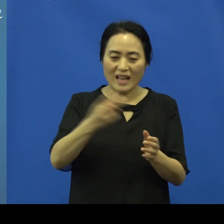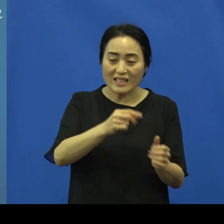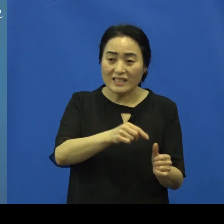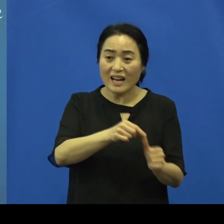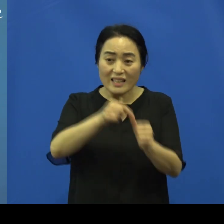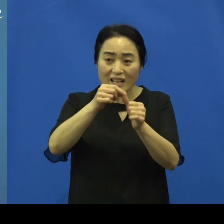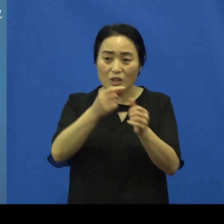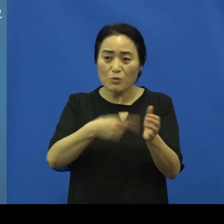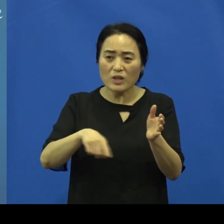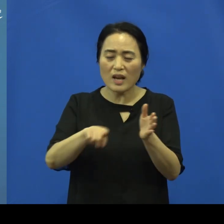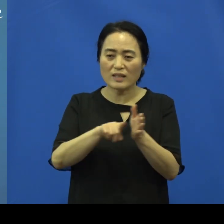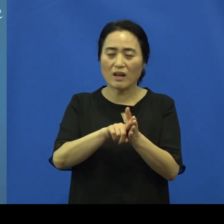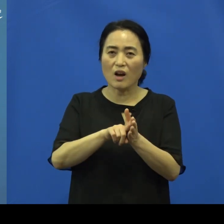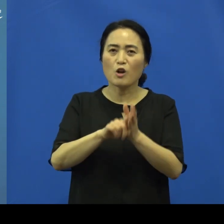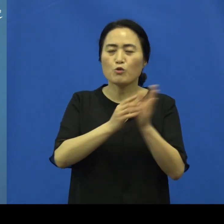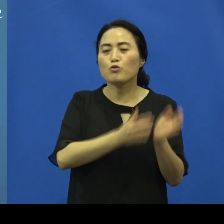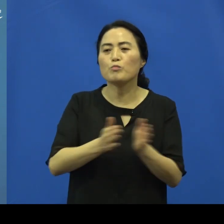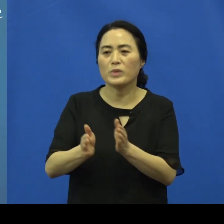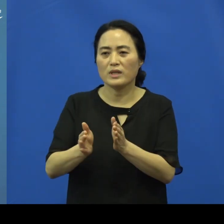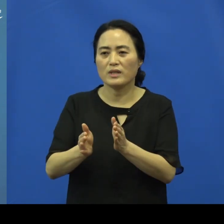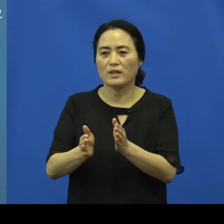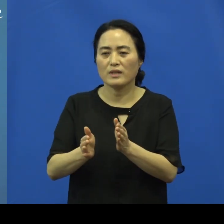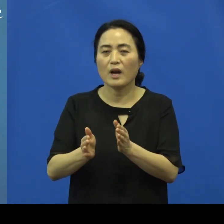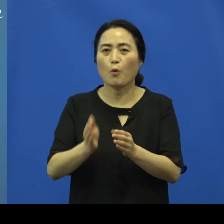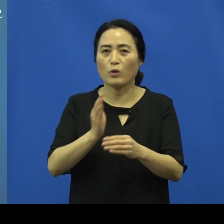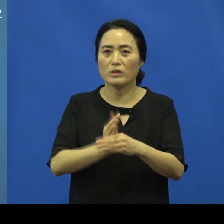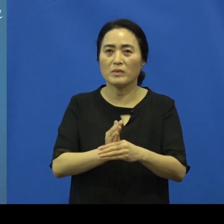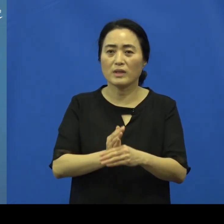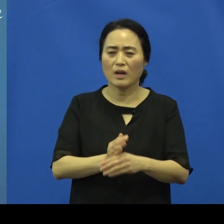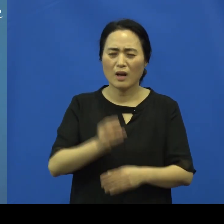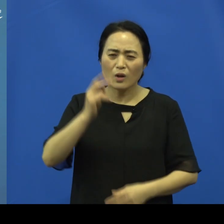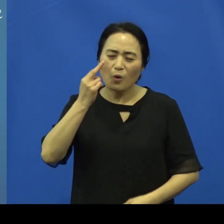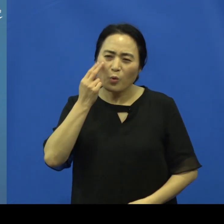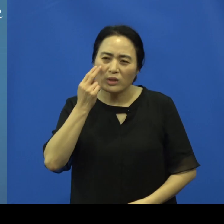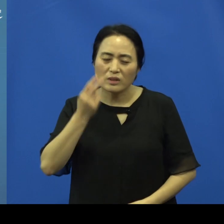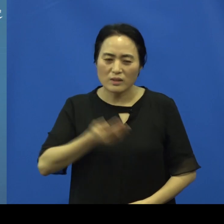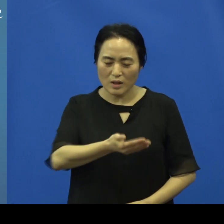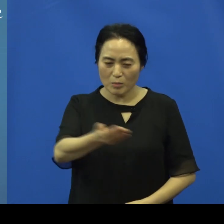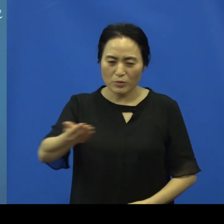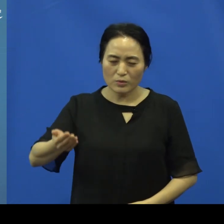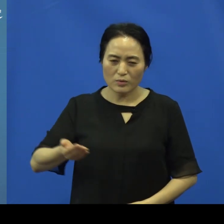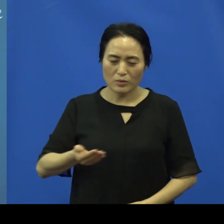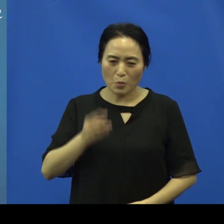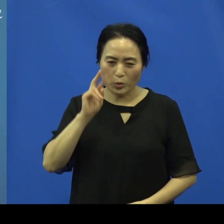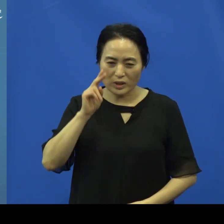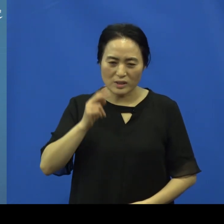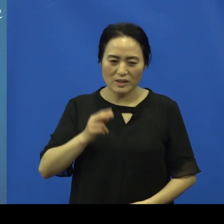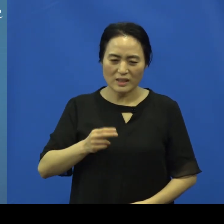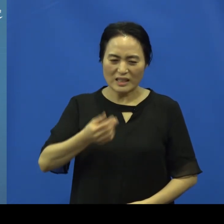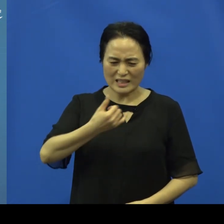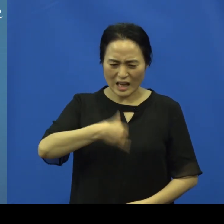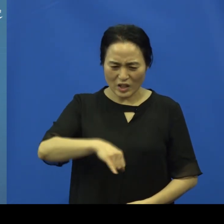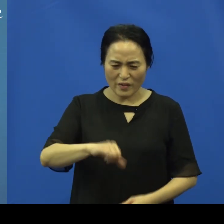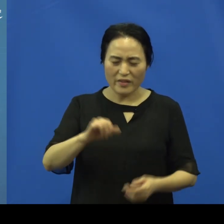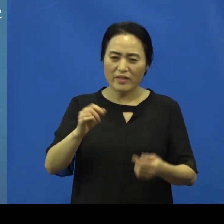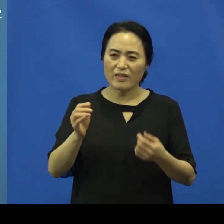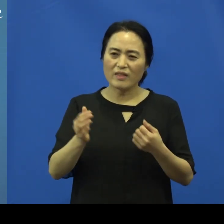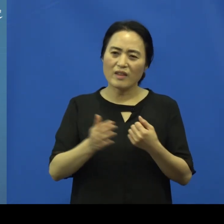자, 여러분, 오늘 혹시 여러분들의 자녀에 대해서 절망하고 있는 분들이 있습니까?